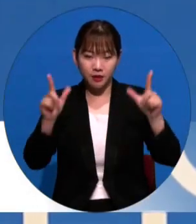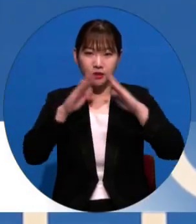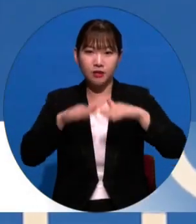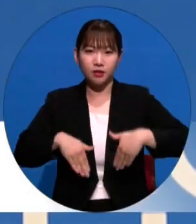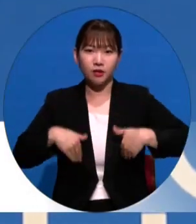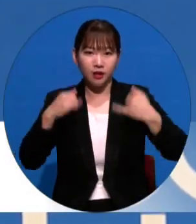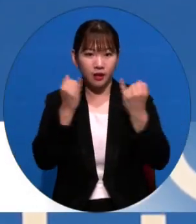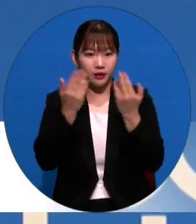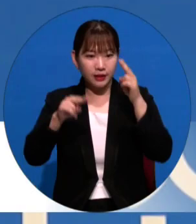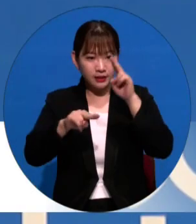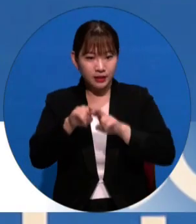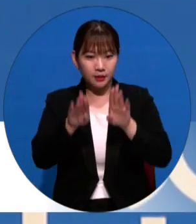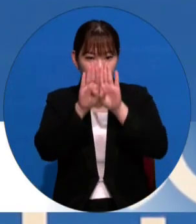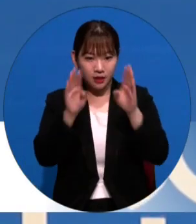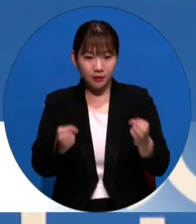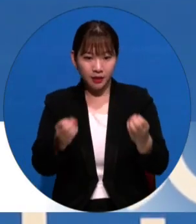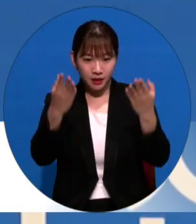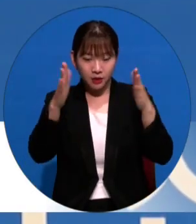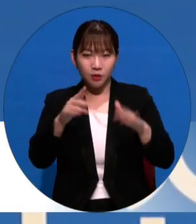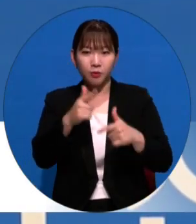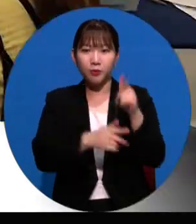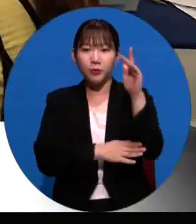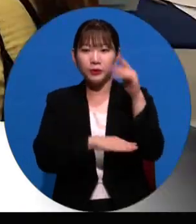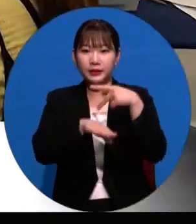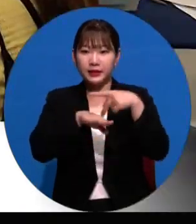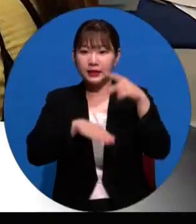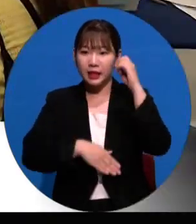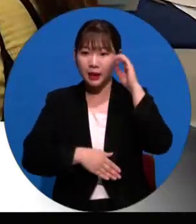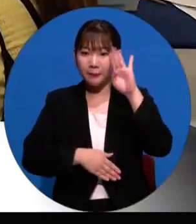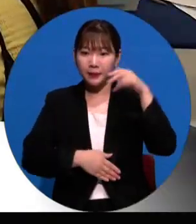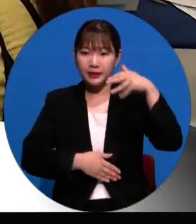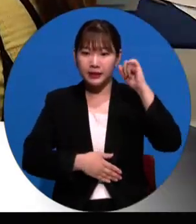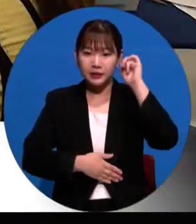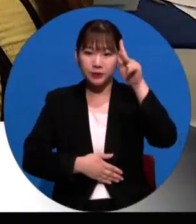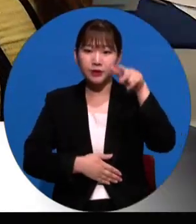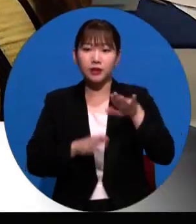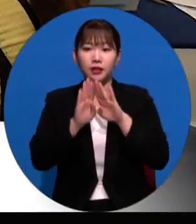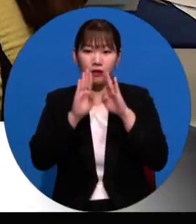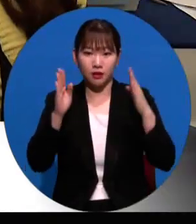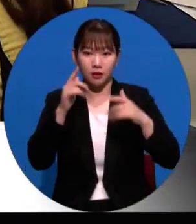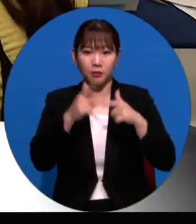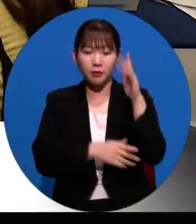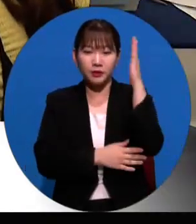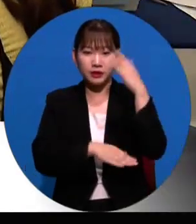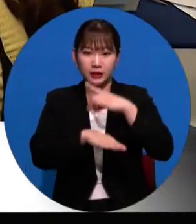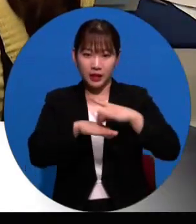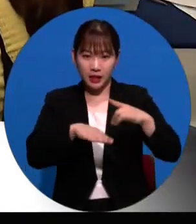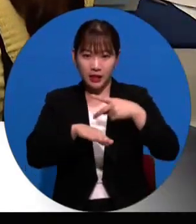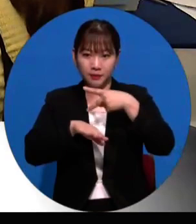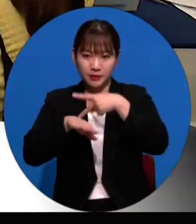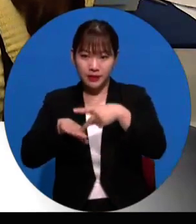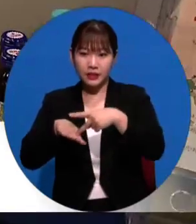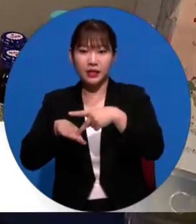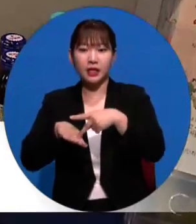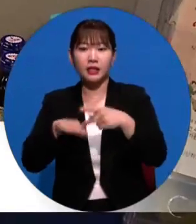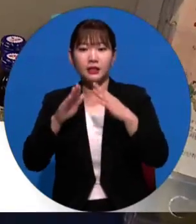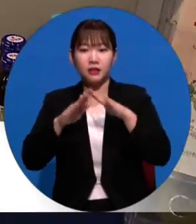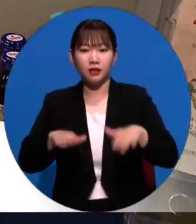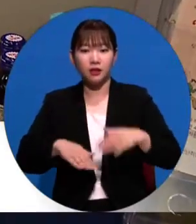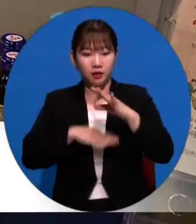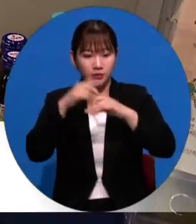전남 여성 일자리 박람회가 오늘 목포 신안비치 호텔에서 열렸습니다 목포시 해남군의 신안군 등